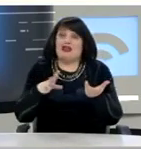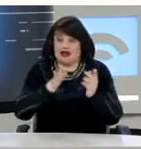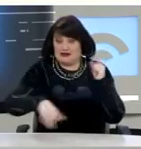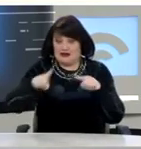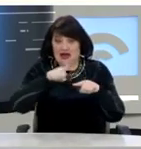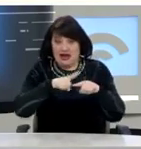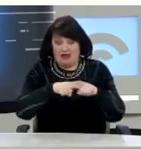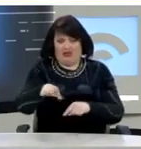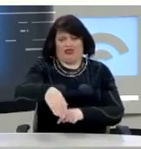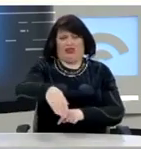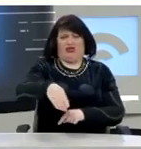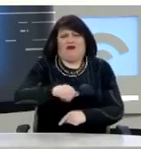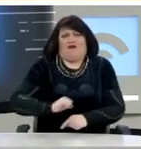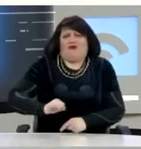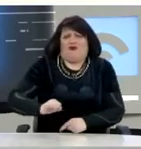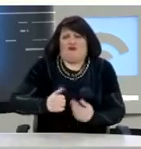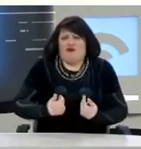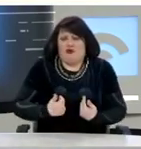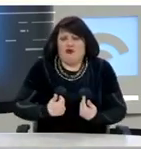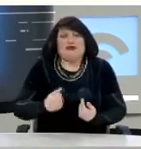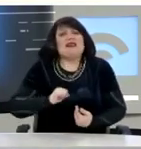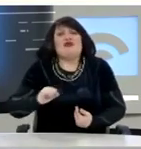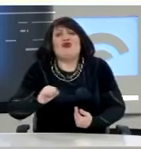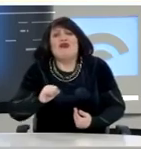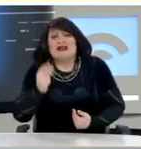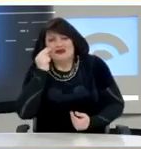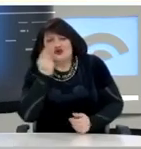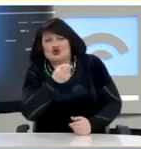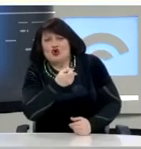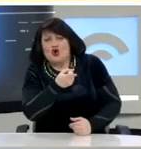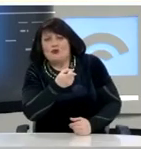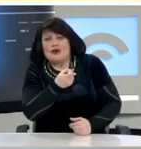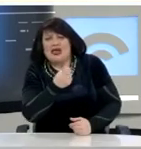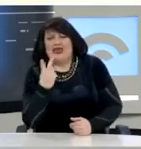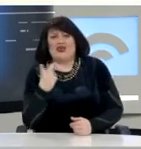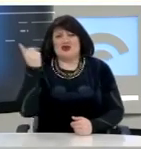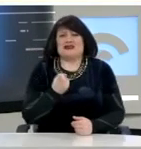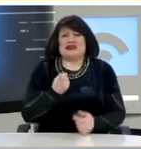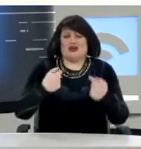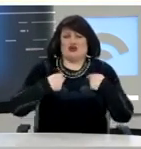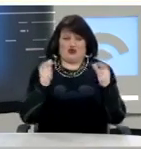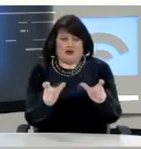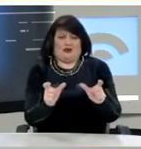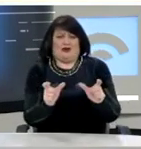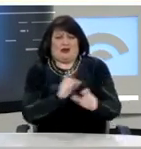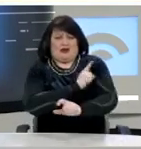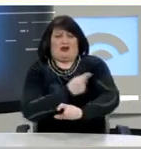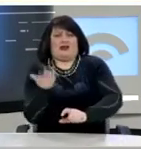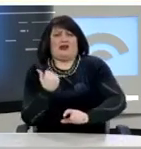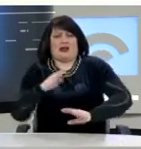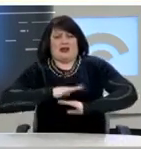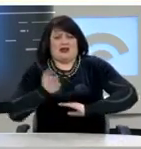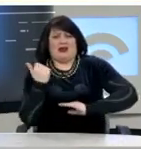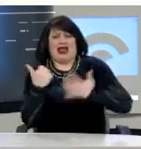Ελλάδα υποβαθμισμένη και φοβισμένη. Φοβάστε ένα κράτος που δεν έχει ούτε τα 2% της δικιάς μας αμυντικής ικανότητας, ούτε